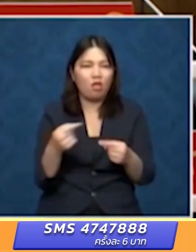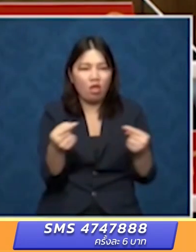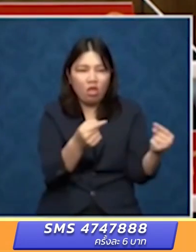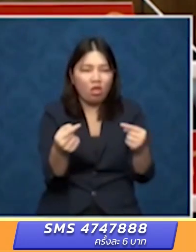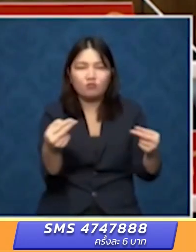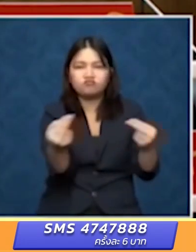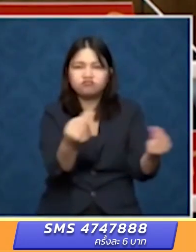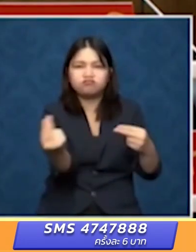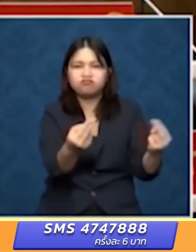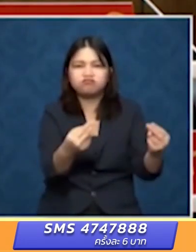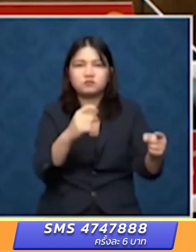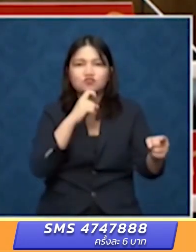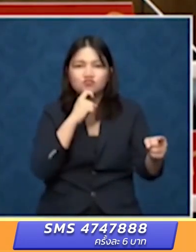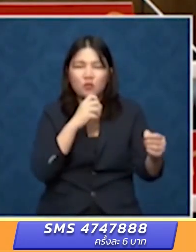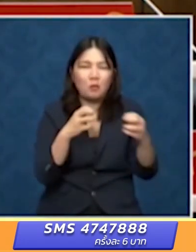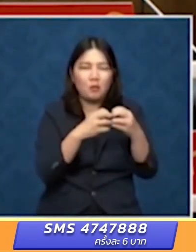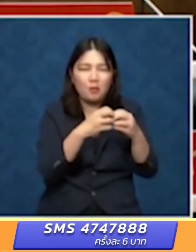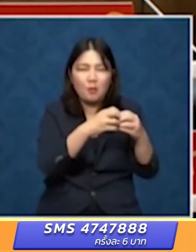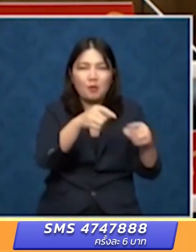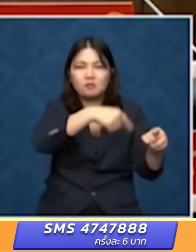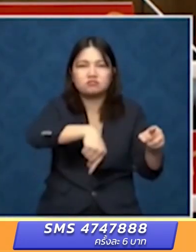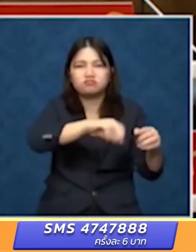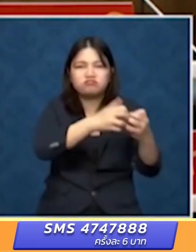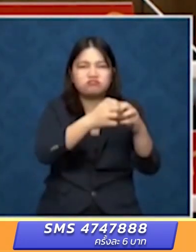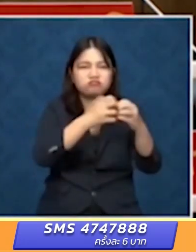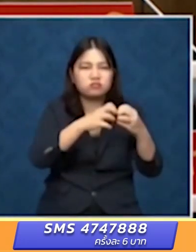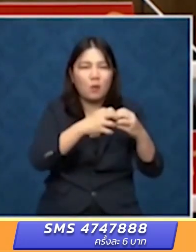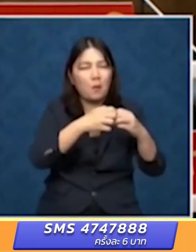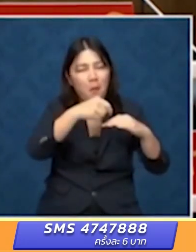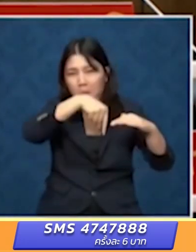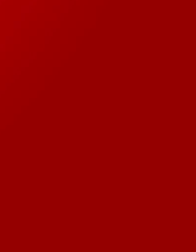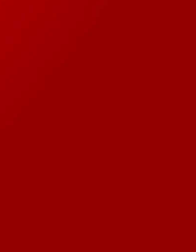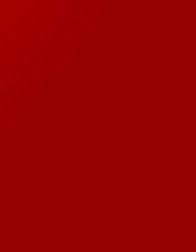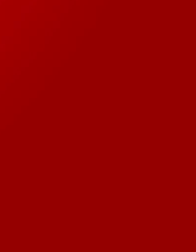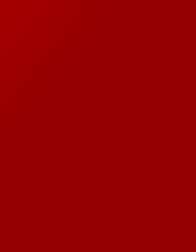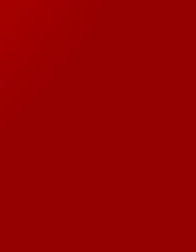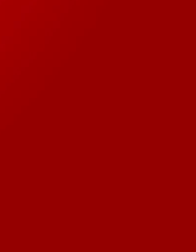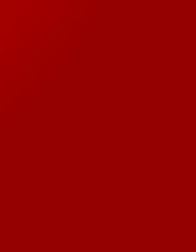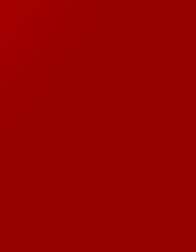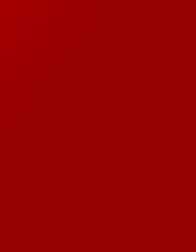ขอให้สันติภาพสงบสุขคืนสู่ประชาชนผู้บริสุทธิ์ต่อไป ครับ